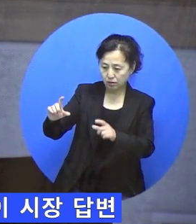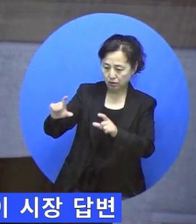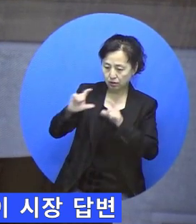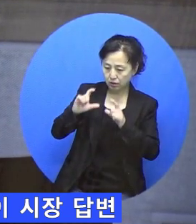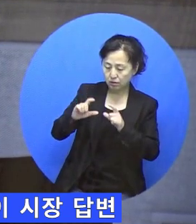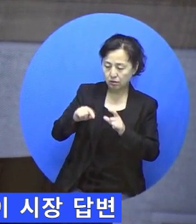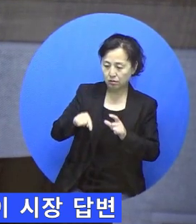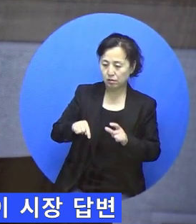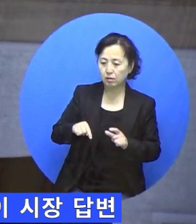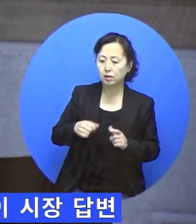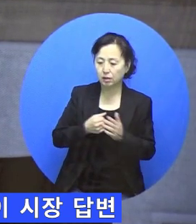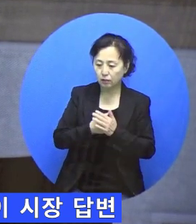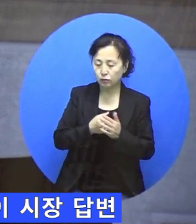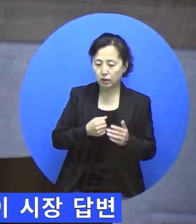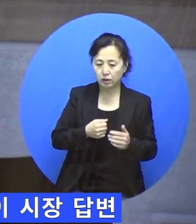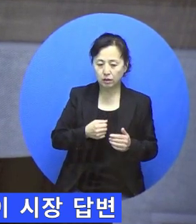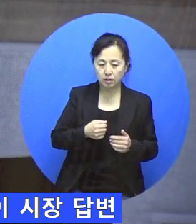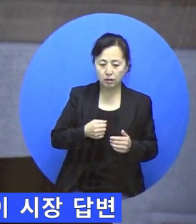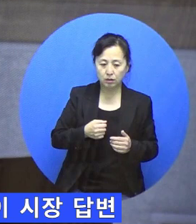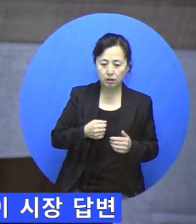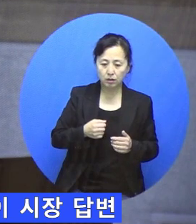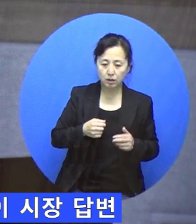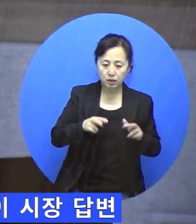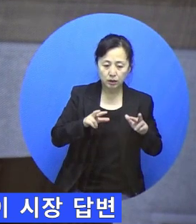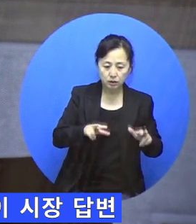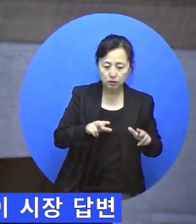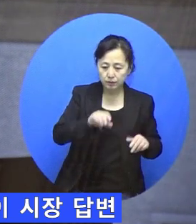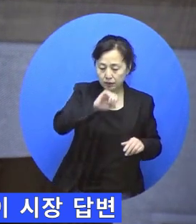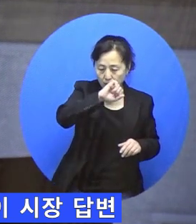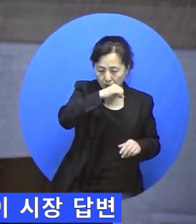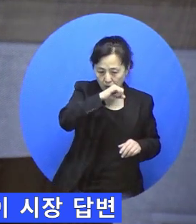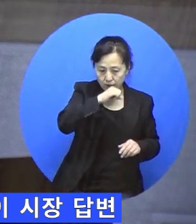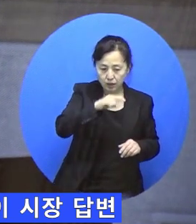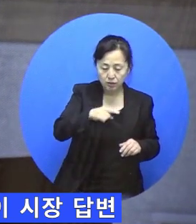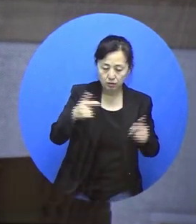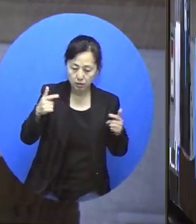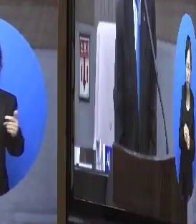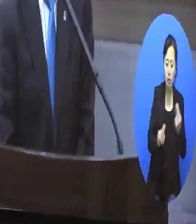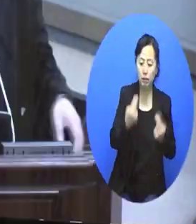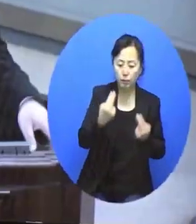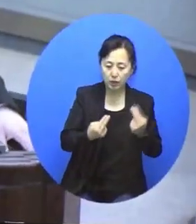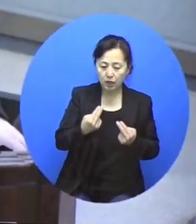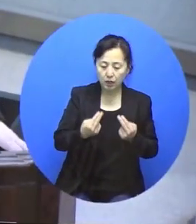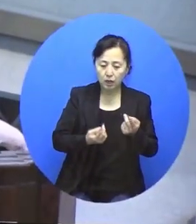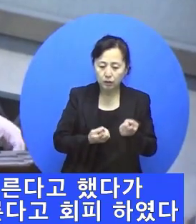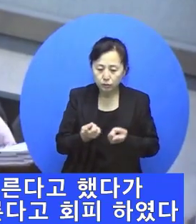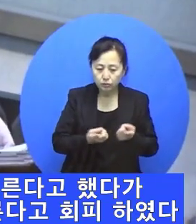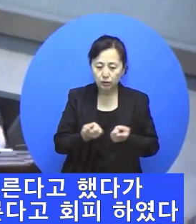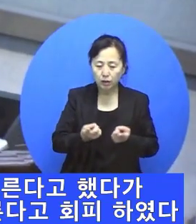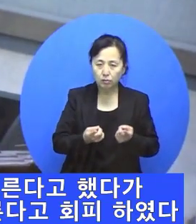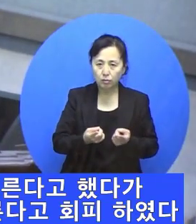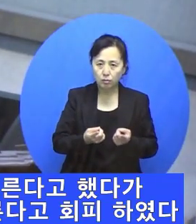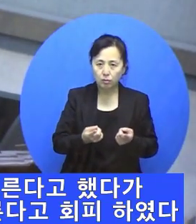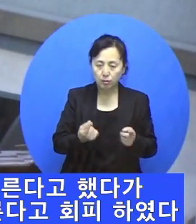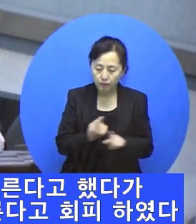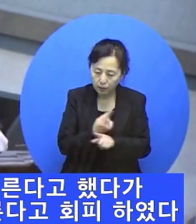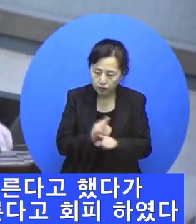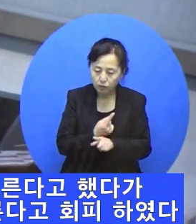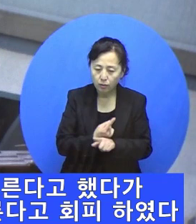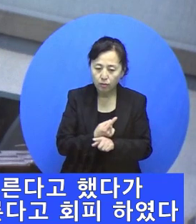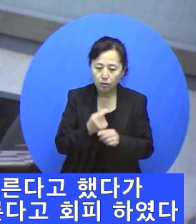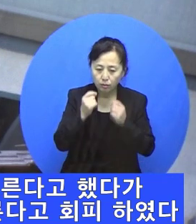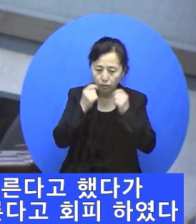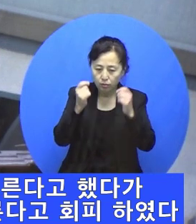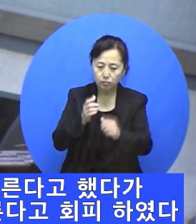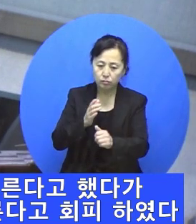예산을 허락해 주시고 그런 좋은 방향으로 홍보가 될 수 있도록 유도해 주시면 됩니다. 권 의원이 질의를 서면질의를 했던